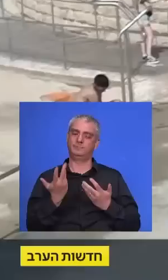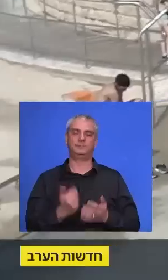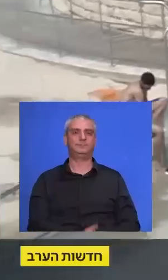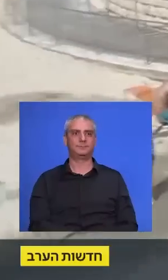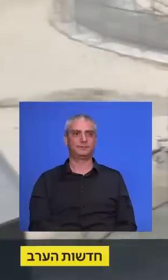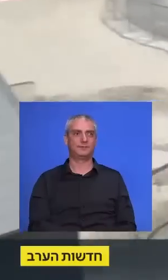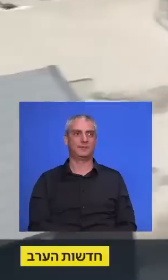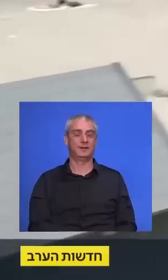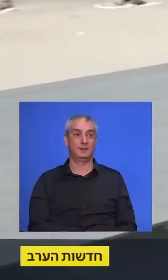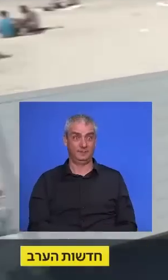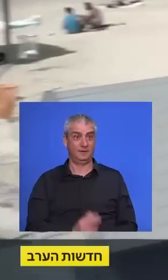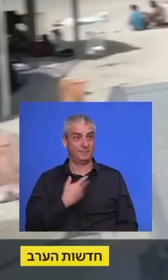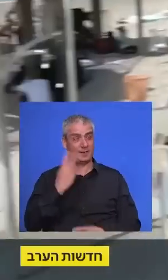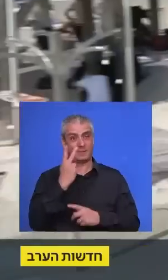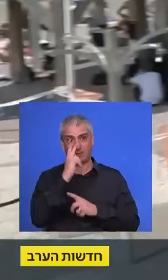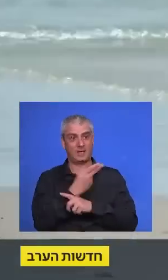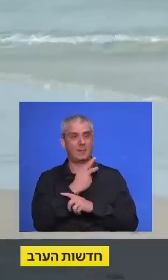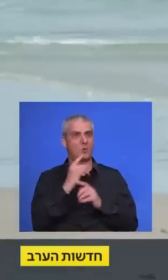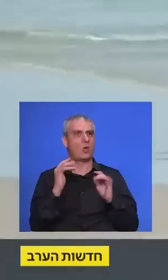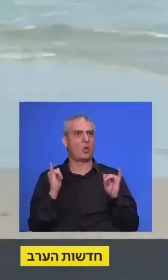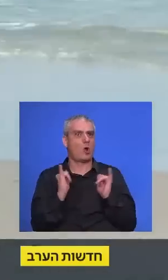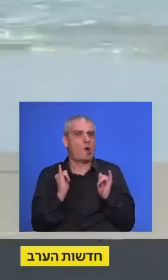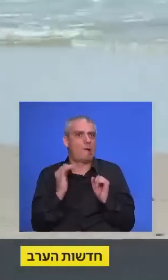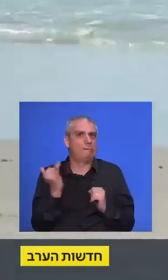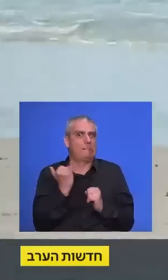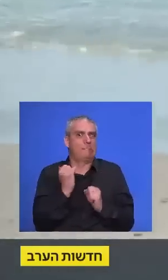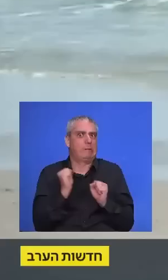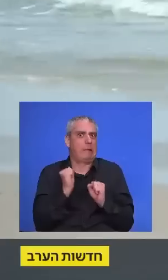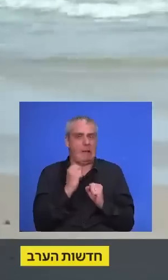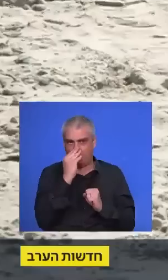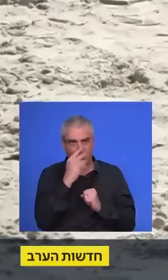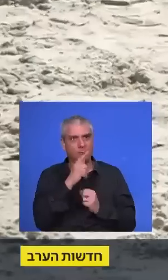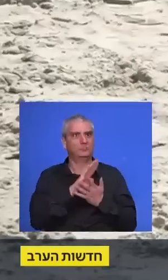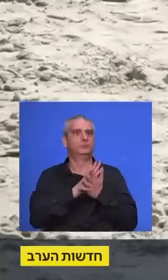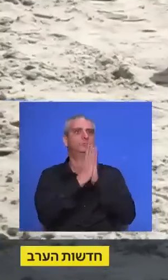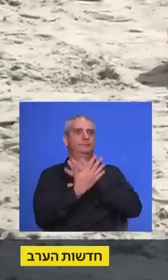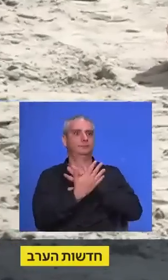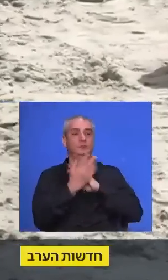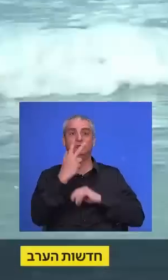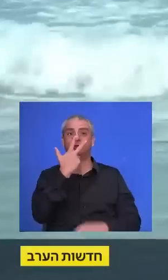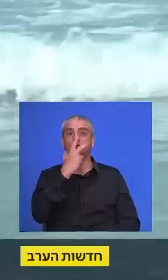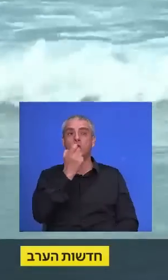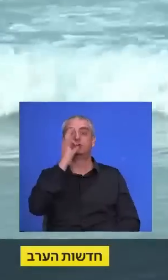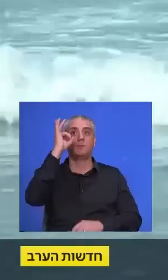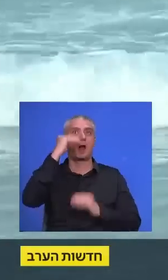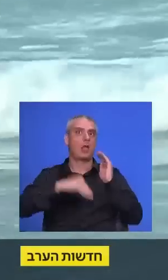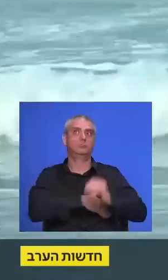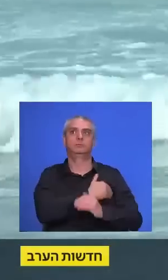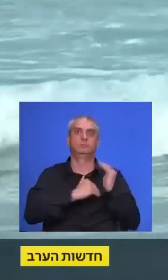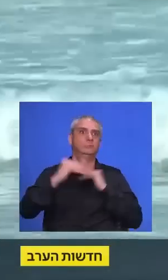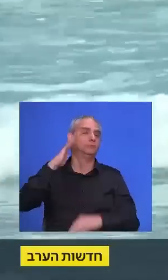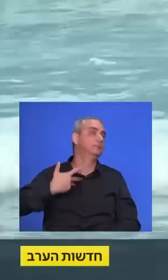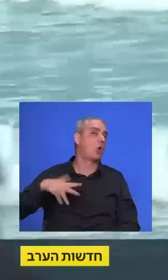כולם. אם היינו רגילים לפורים קר וחורפי, גם מזג האוויר עשה ונהפוך הוא, יותר מ-30 מעלות נמדדו ברוב